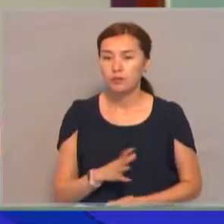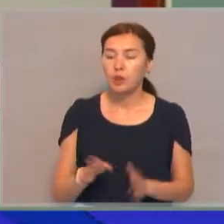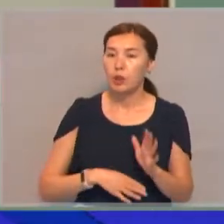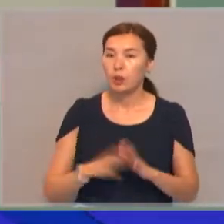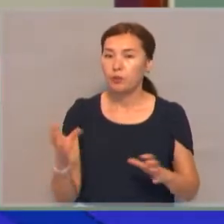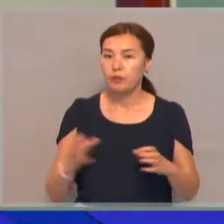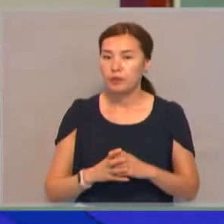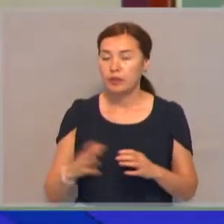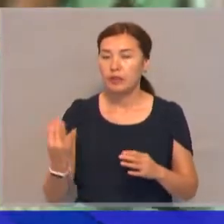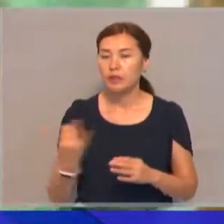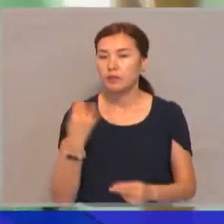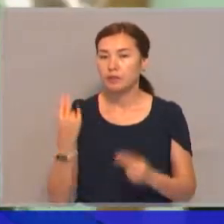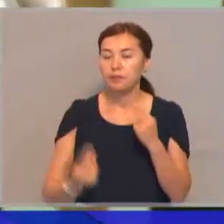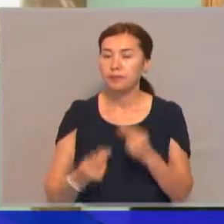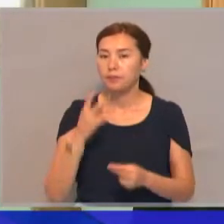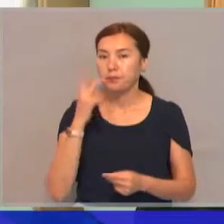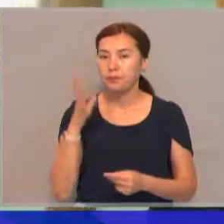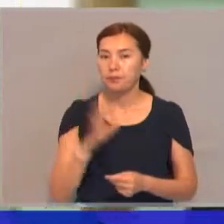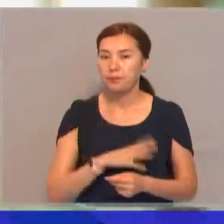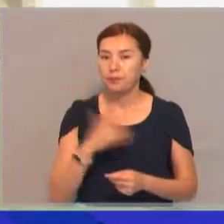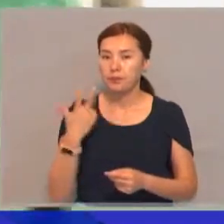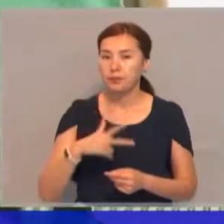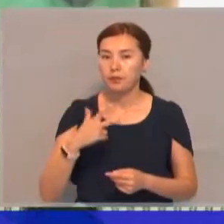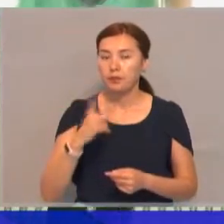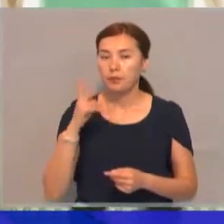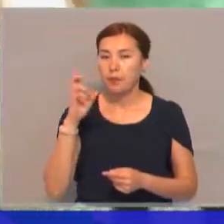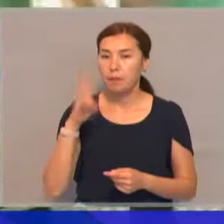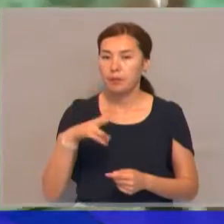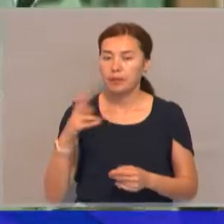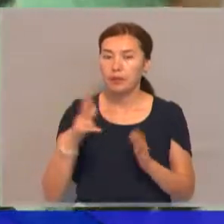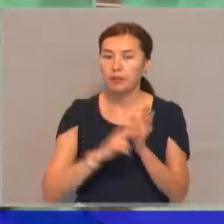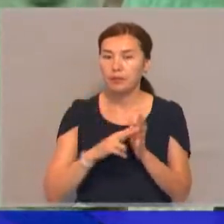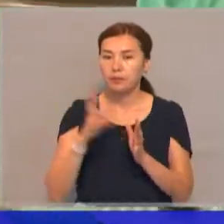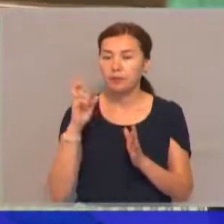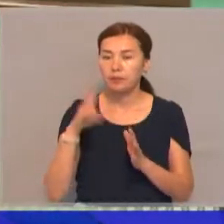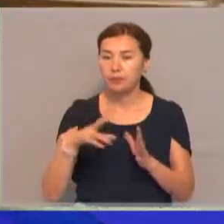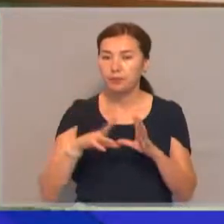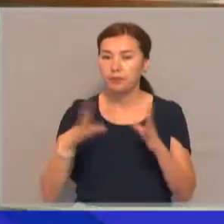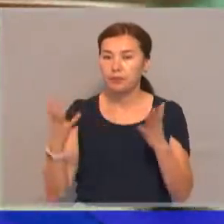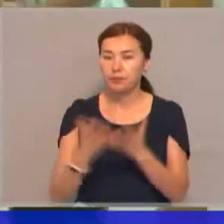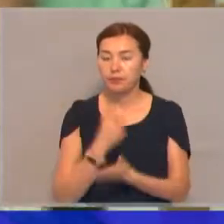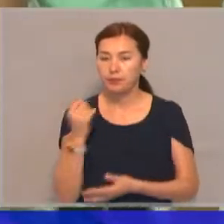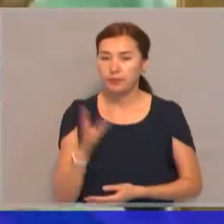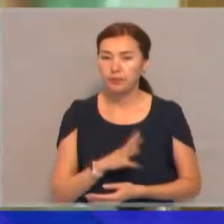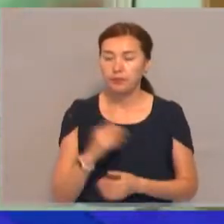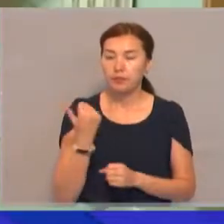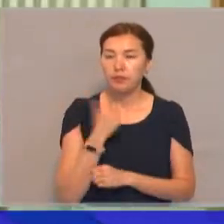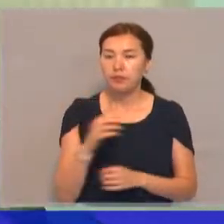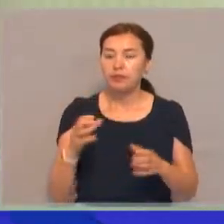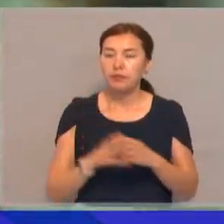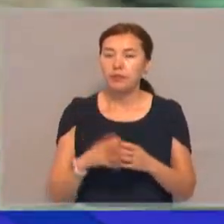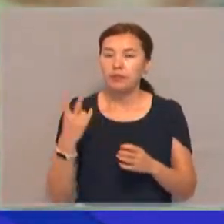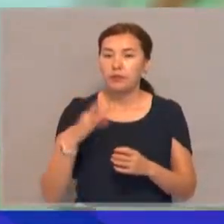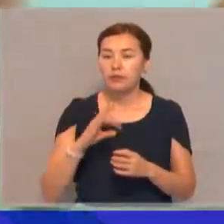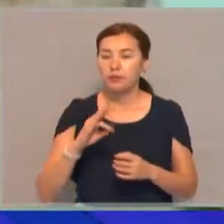Үздік командалар қызықты ойын өрнегін көрсетіп, 30-31 есебімен нөмірі 8-ші мектептің мерейі үстем түсті. Жеңімпаз команда